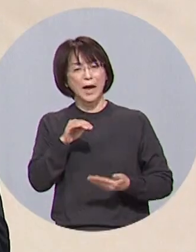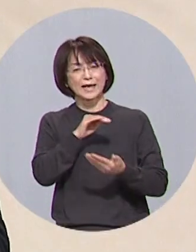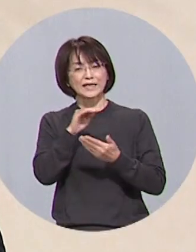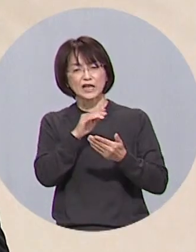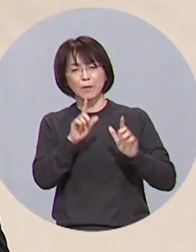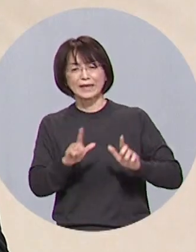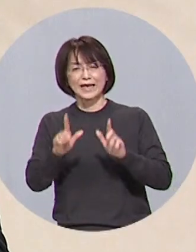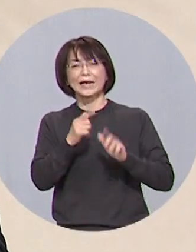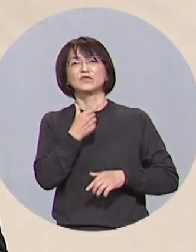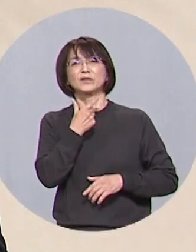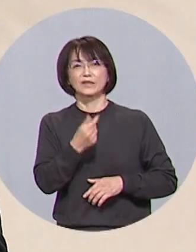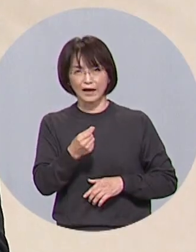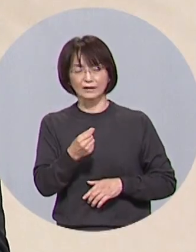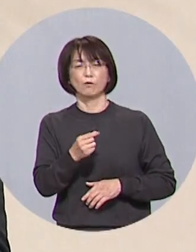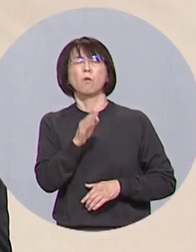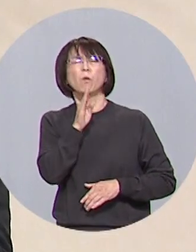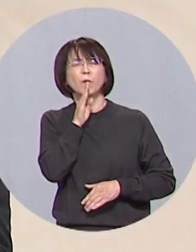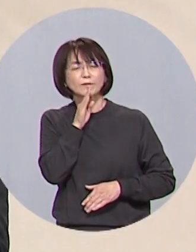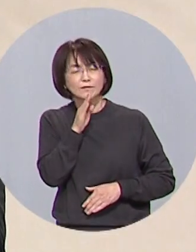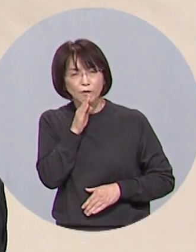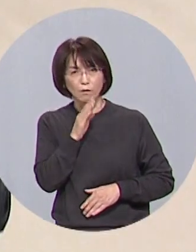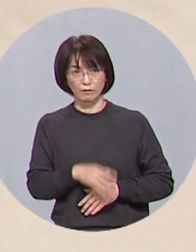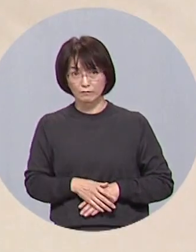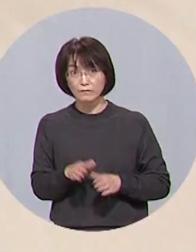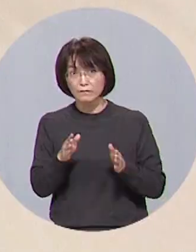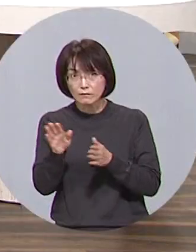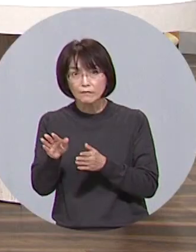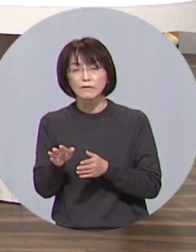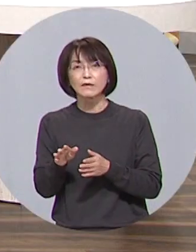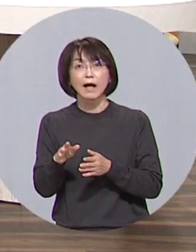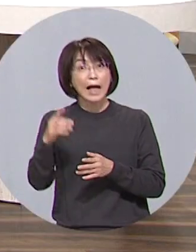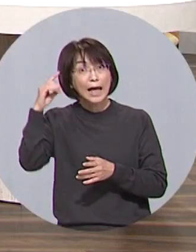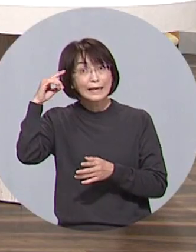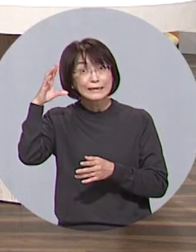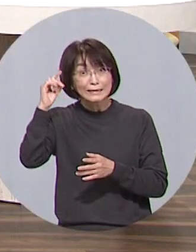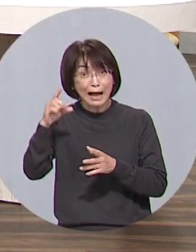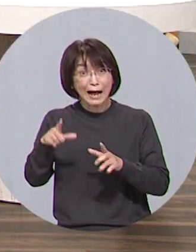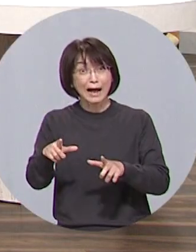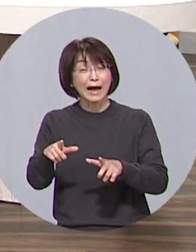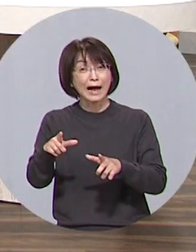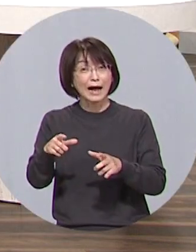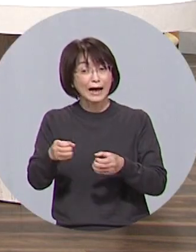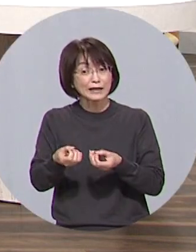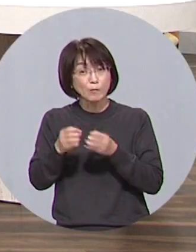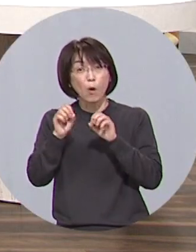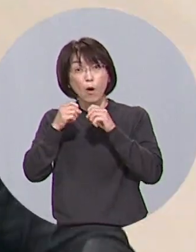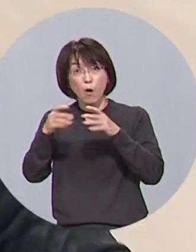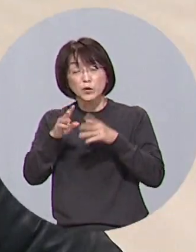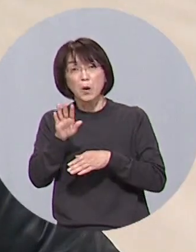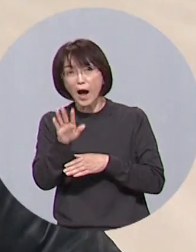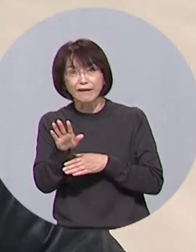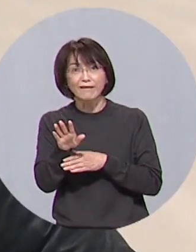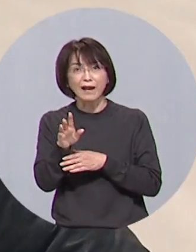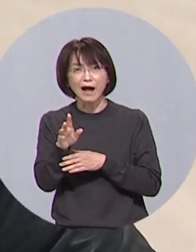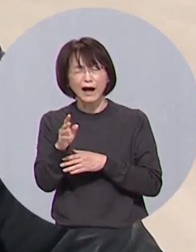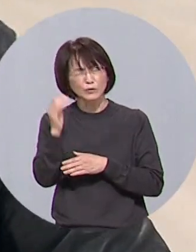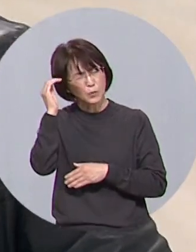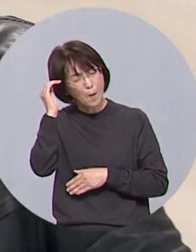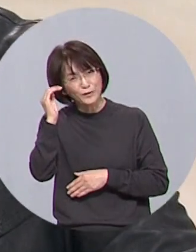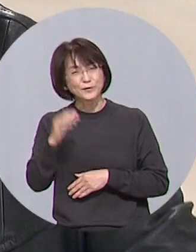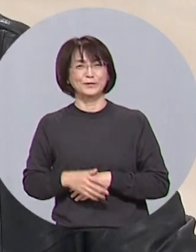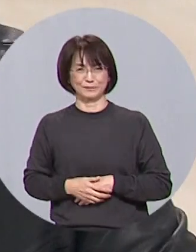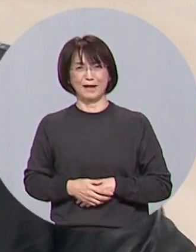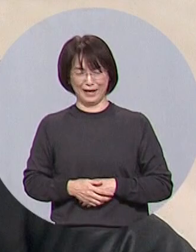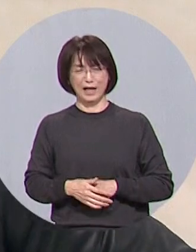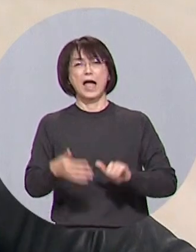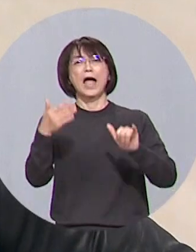いぐらいだっていう、はい、本当に、これ佐賀県で流れたら結構やばい。 全国で YouTube でご覧いただけ